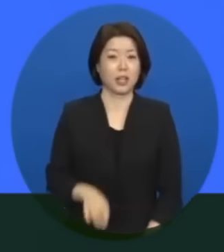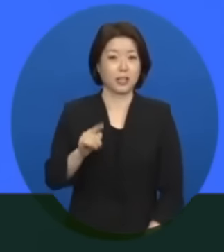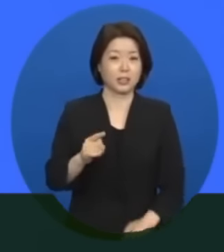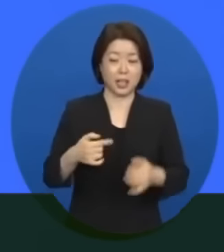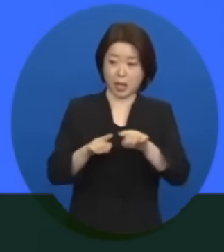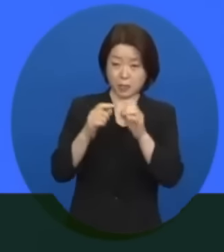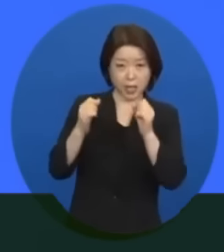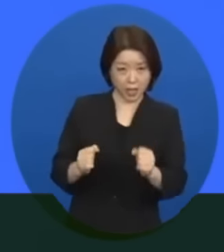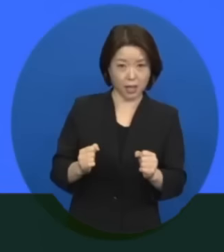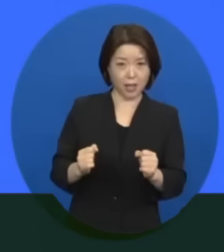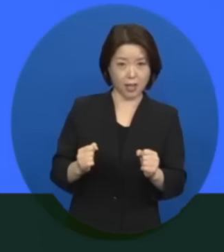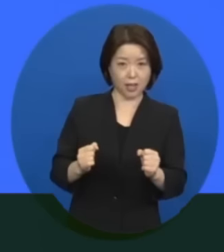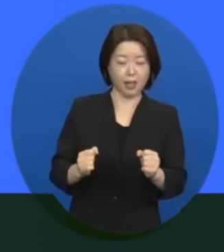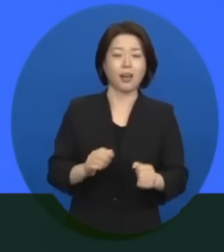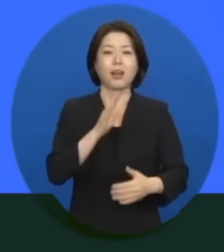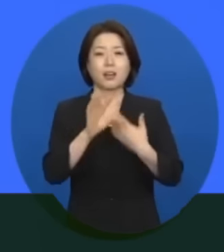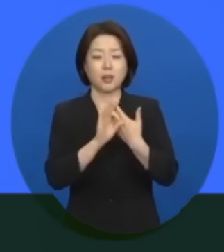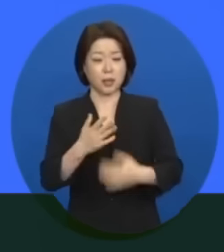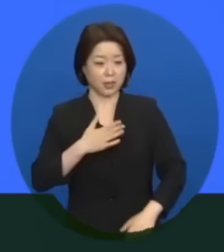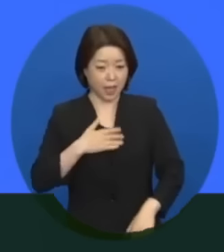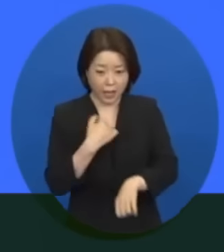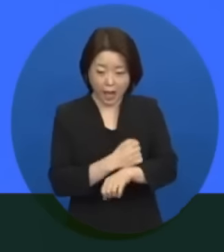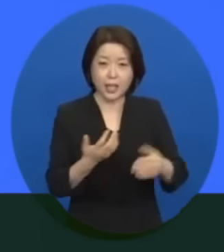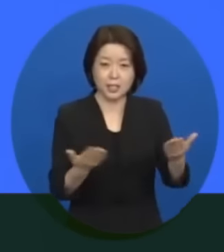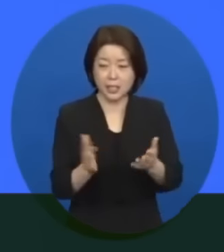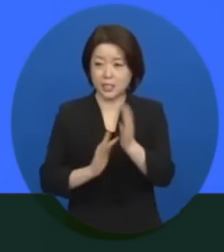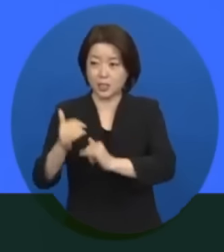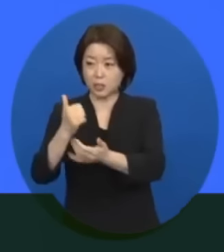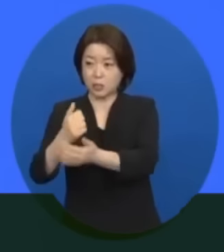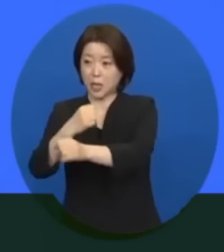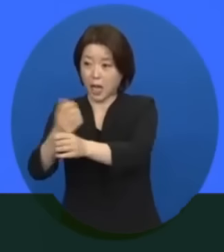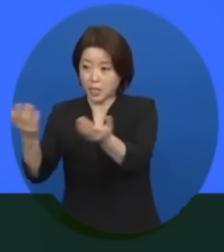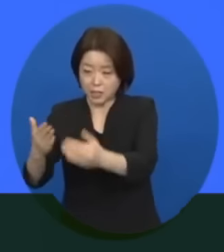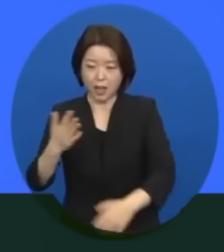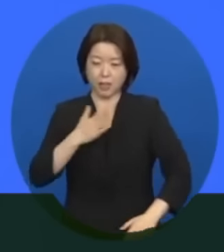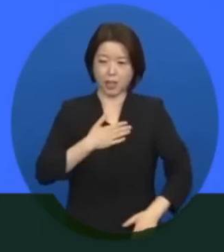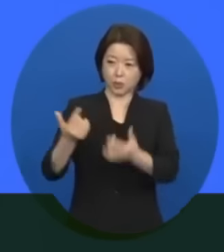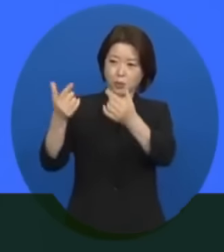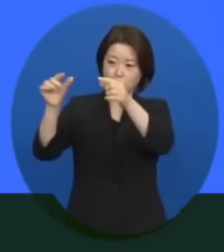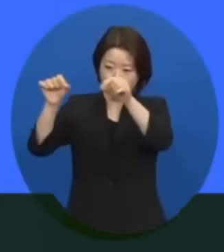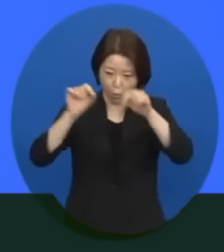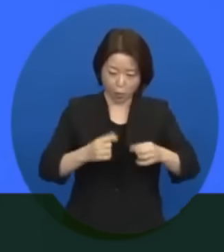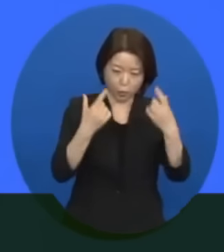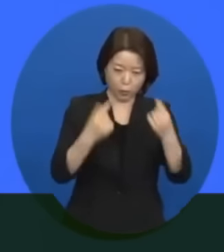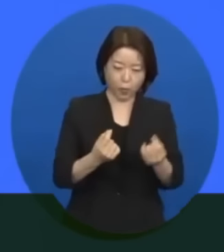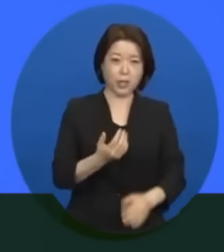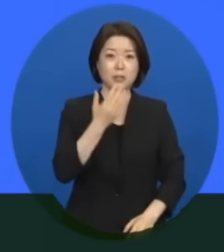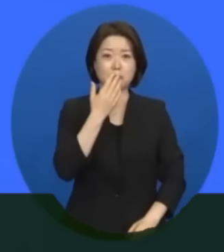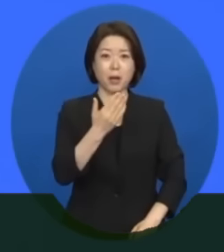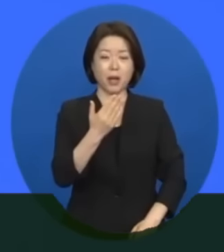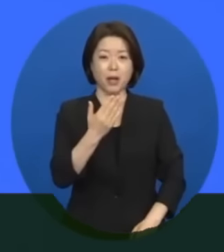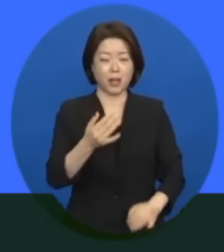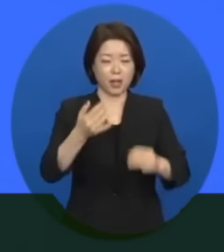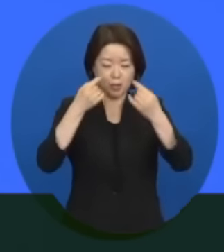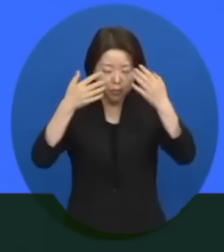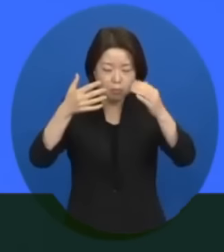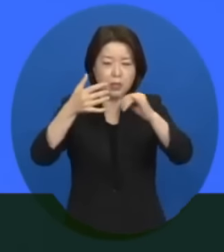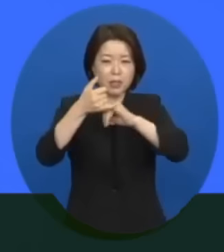하시게 되면 내가 한 일을 예수님이 한 일을 너희도 하게 될 것이다라고 분명히 약속을